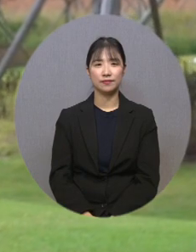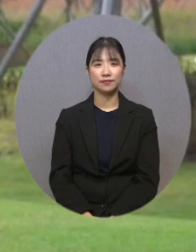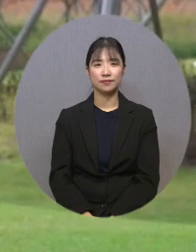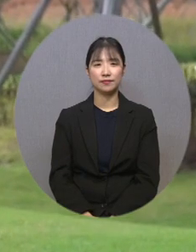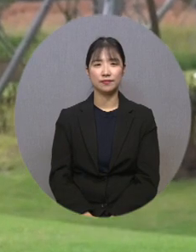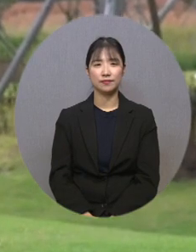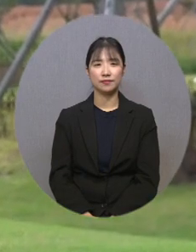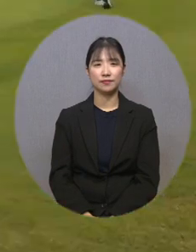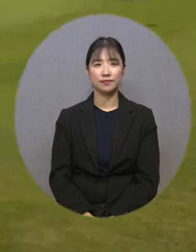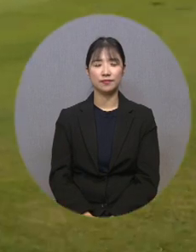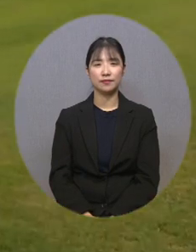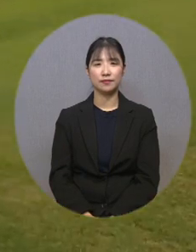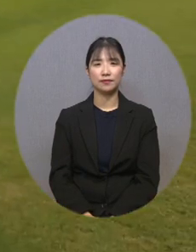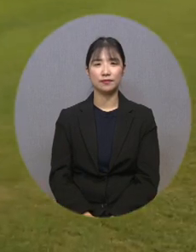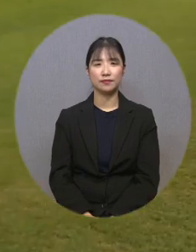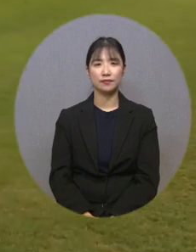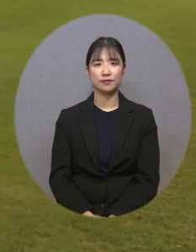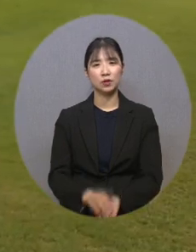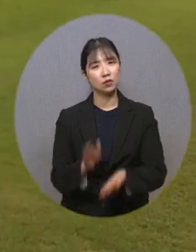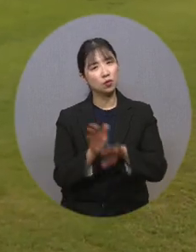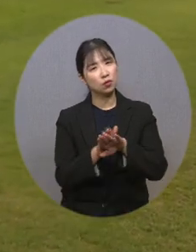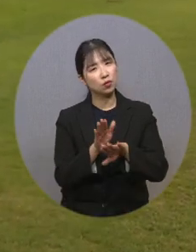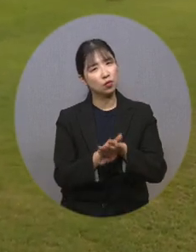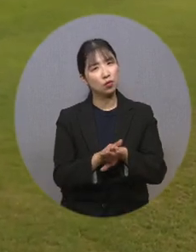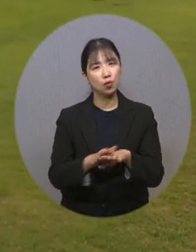우측인가? 좌측?